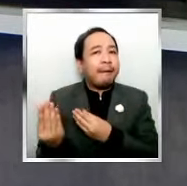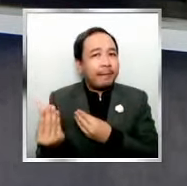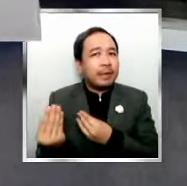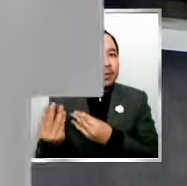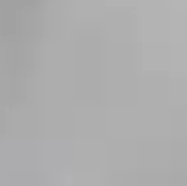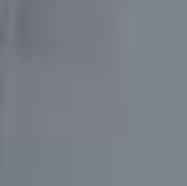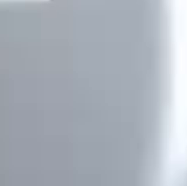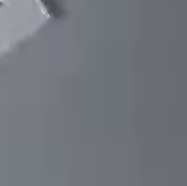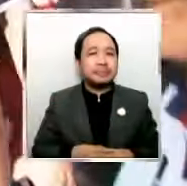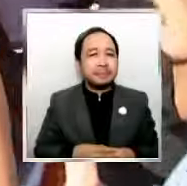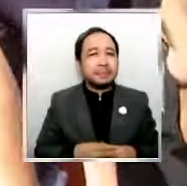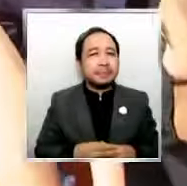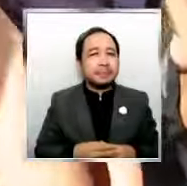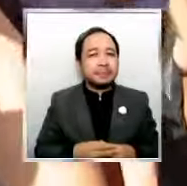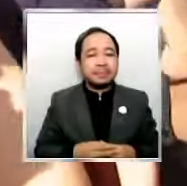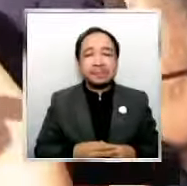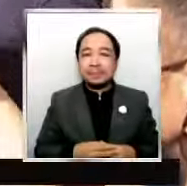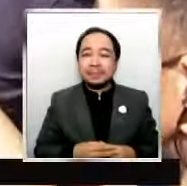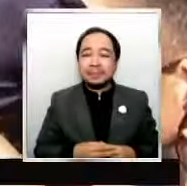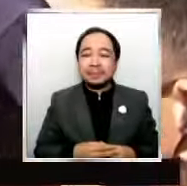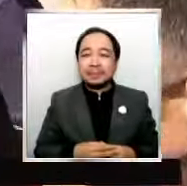Cruz.